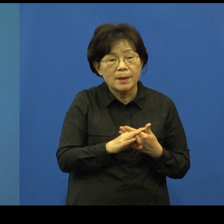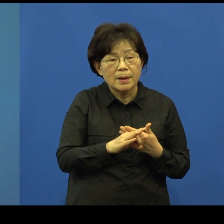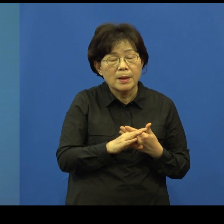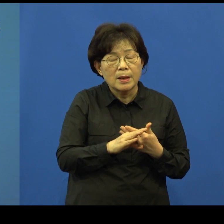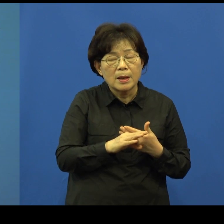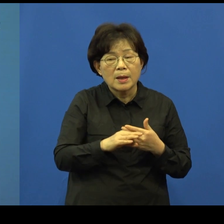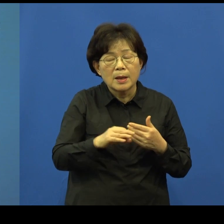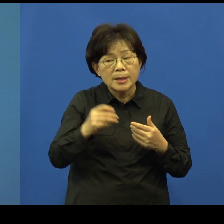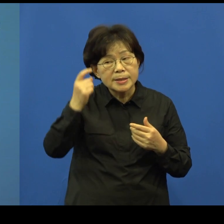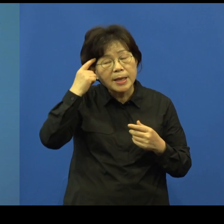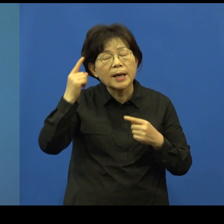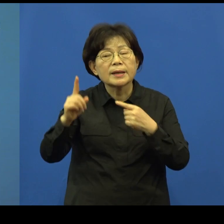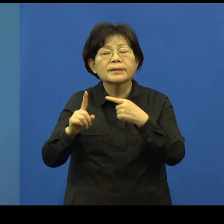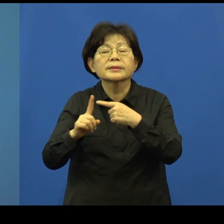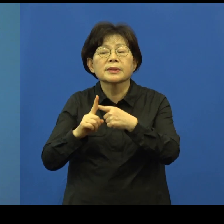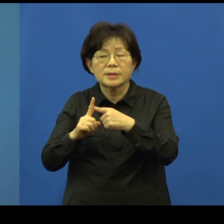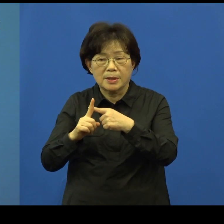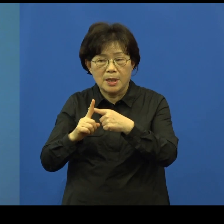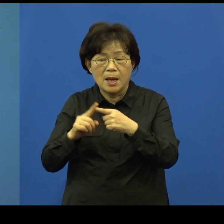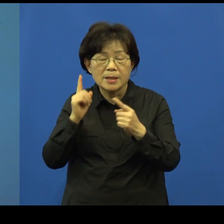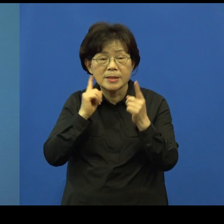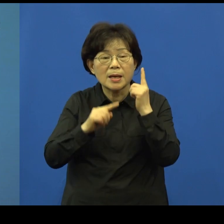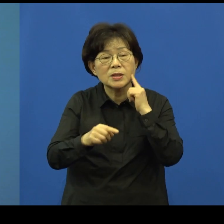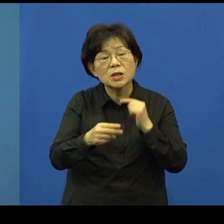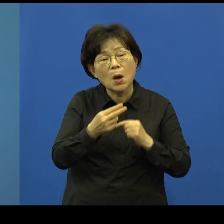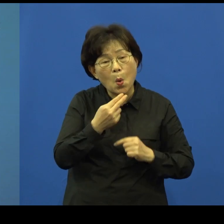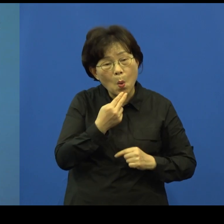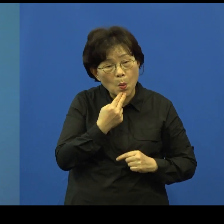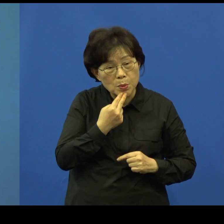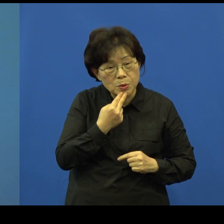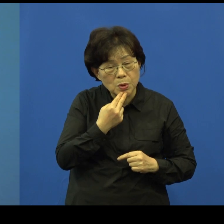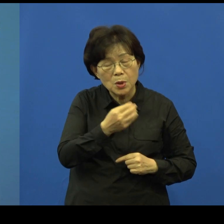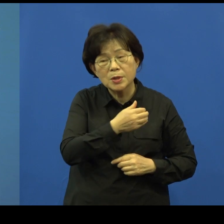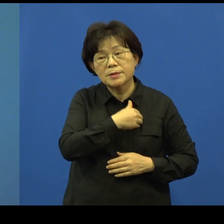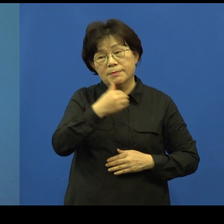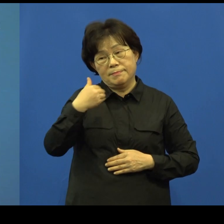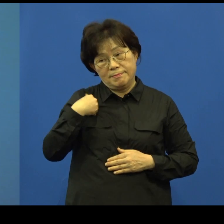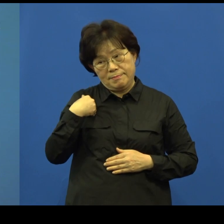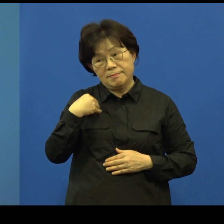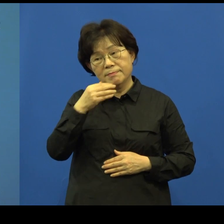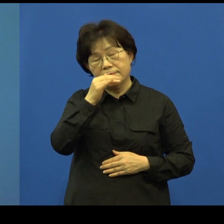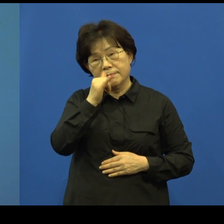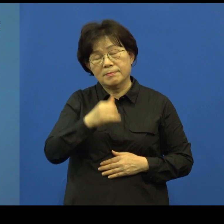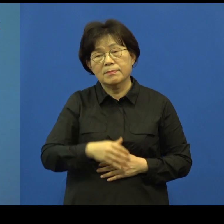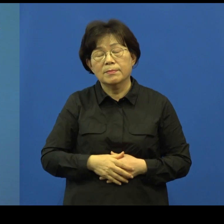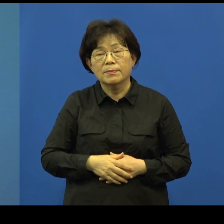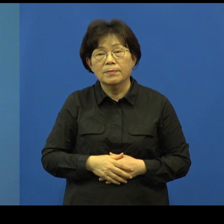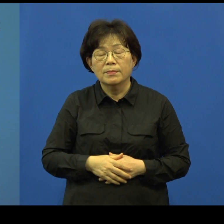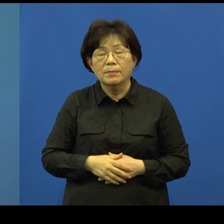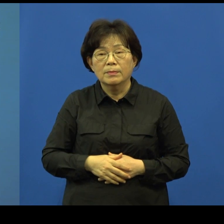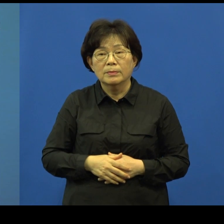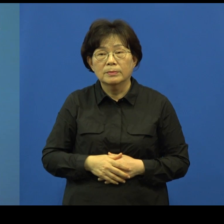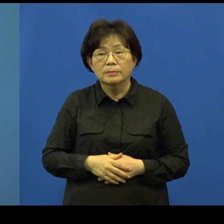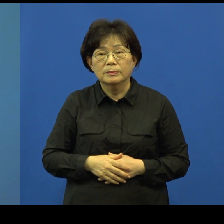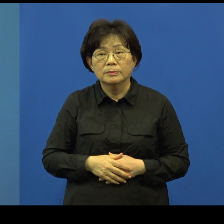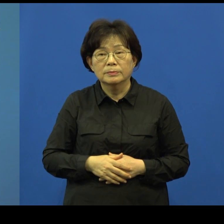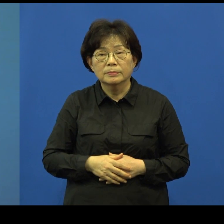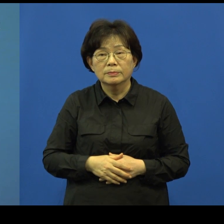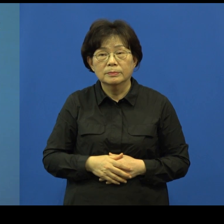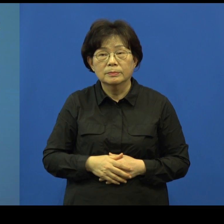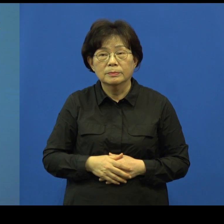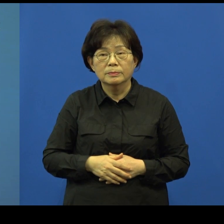밝아요. 그죠? 상처가 없는 거죠. 그리고 자신감이 있는 거고.